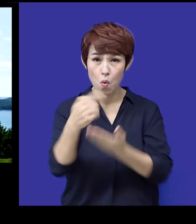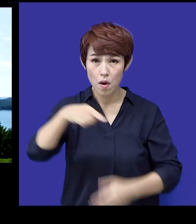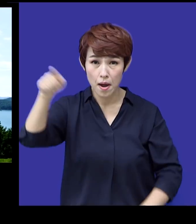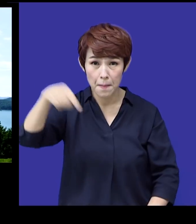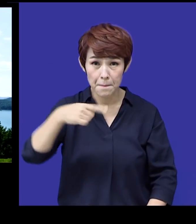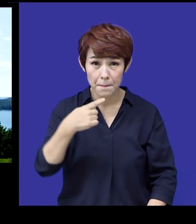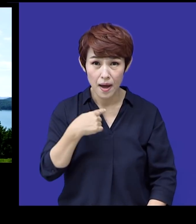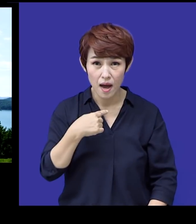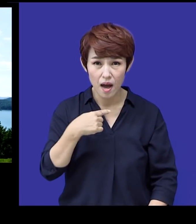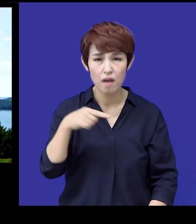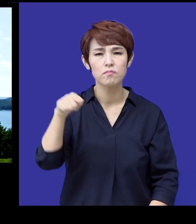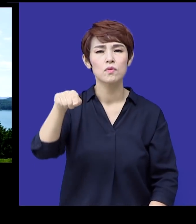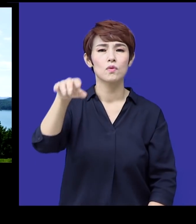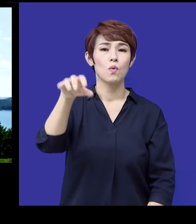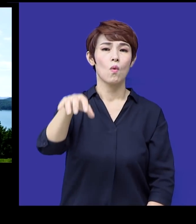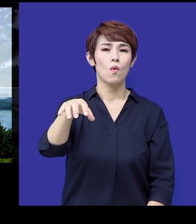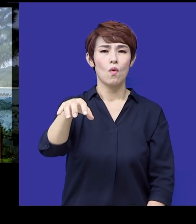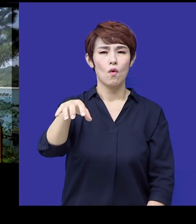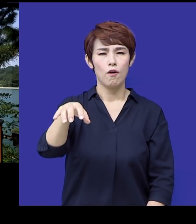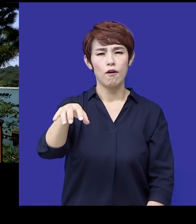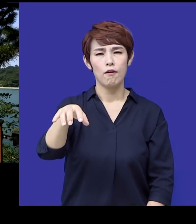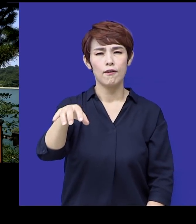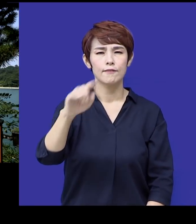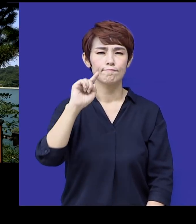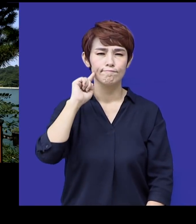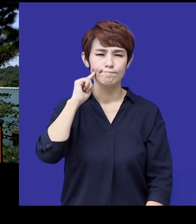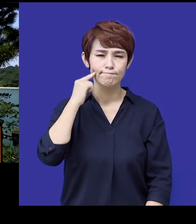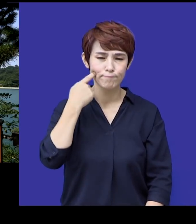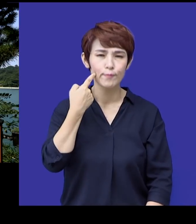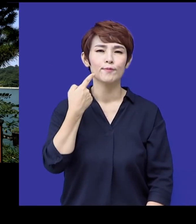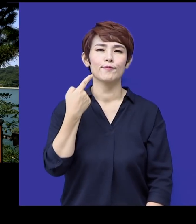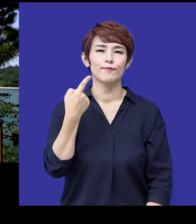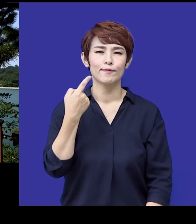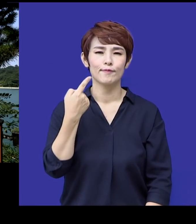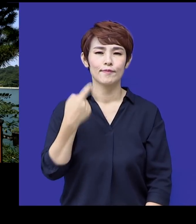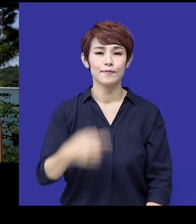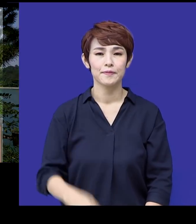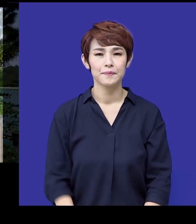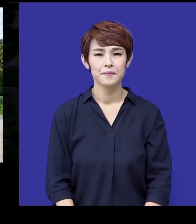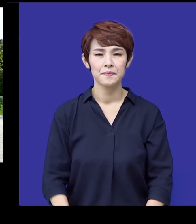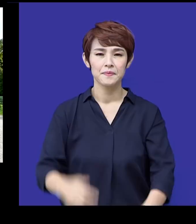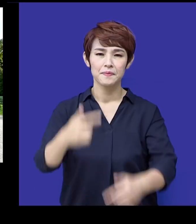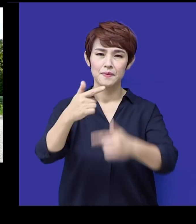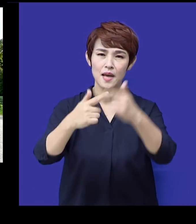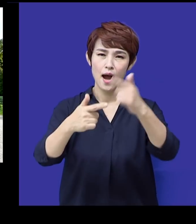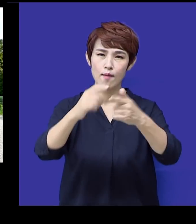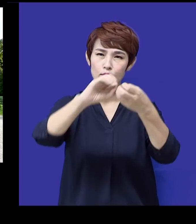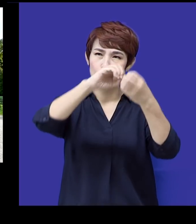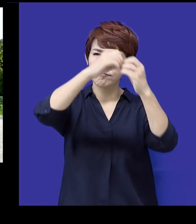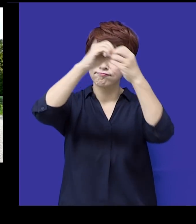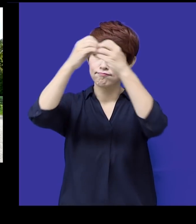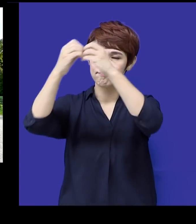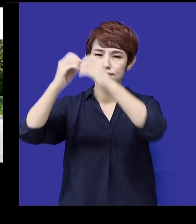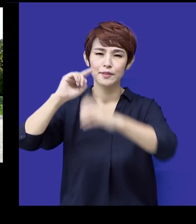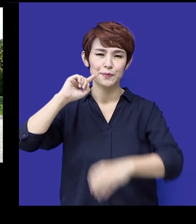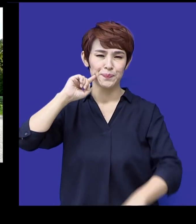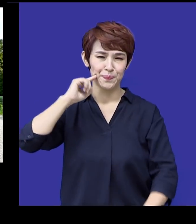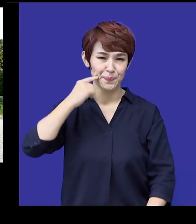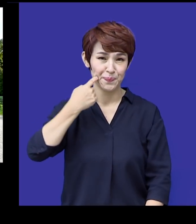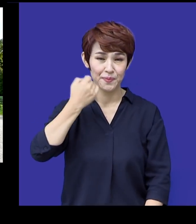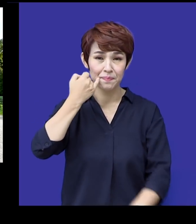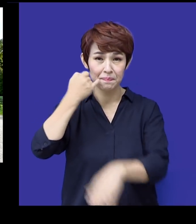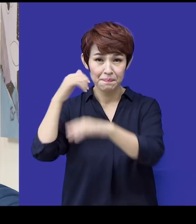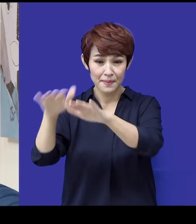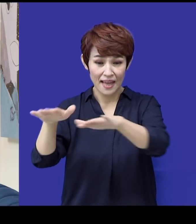모르겠는데 소록도 한번 안 가보셨으면 가보세요. 참 이쁘게 잘 해놨어요. 네. 나무들도 아주 이쁘고 그런데 그 바닷가